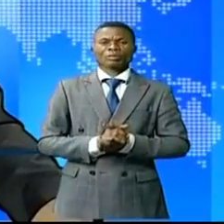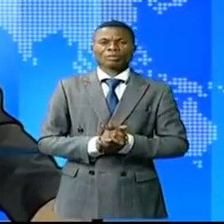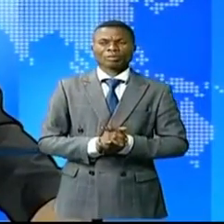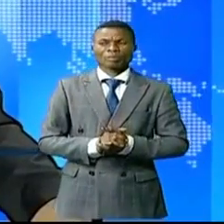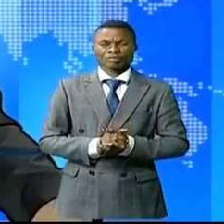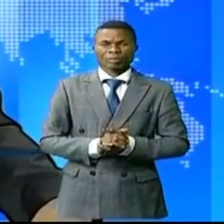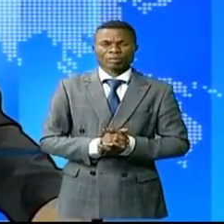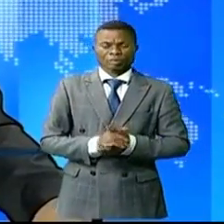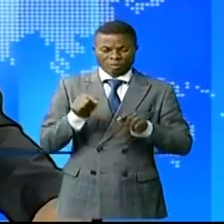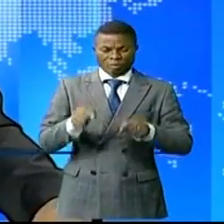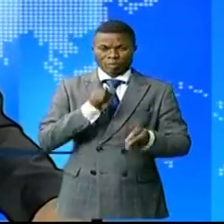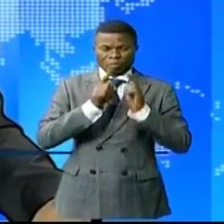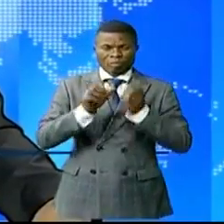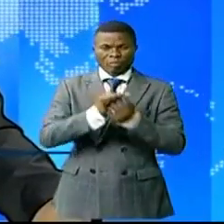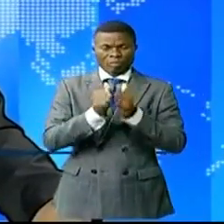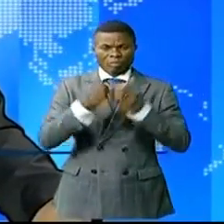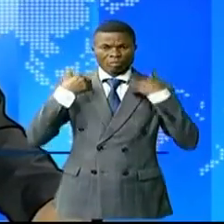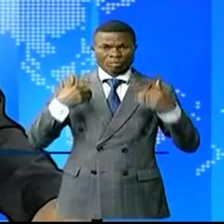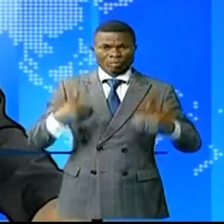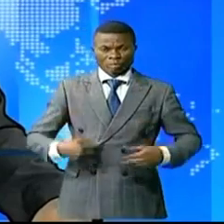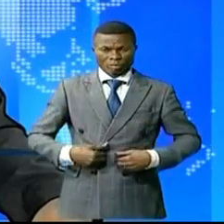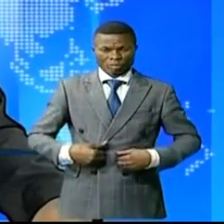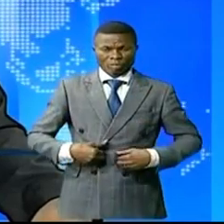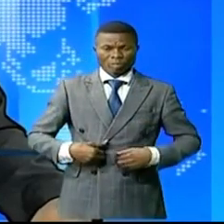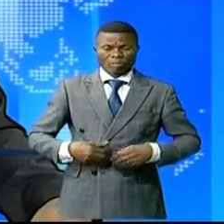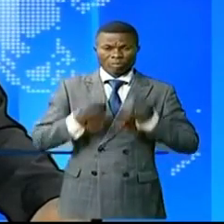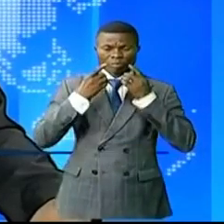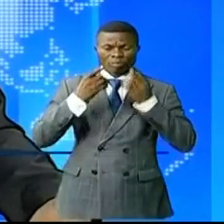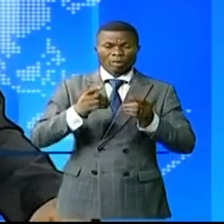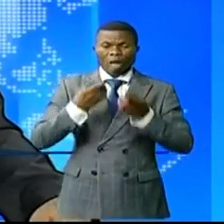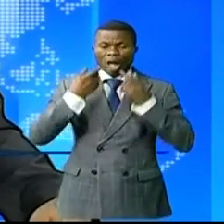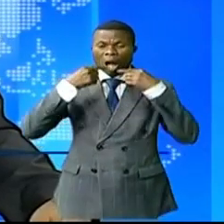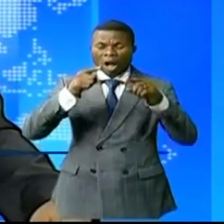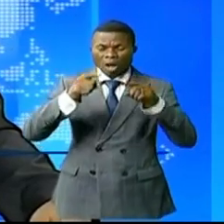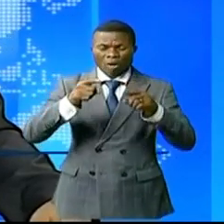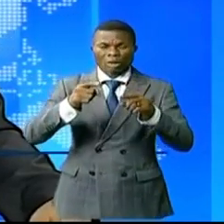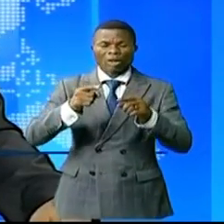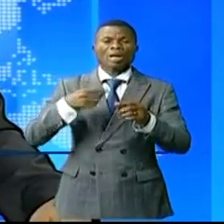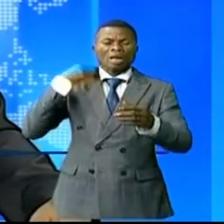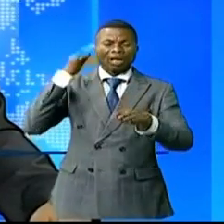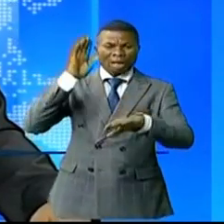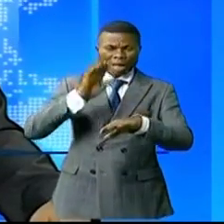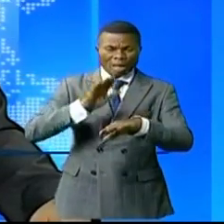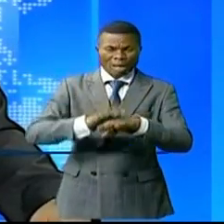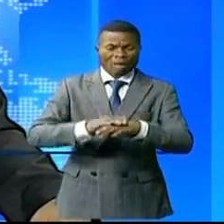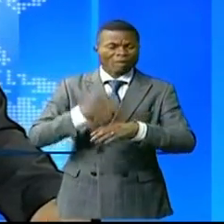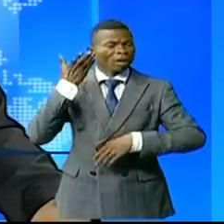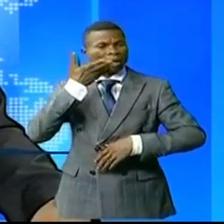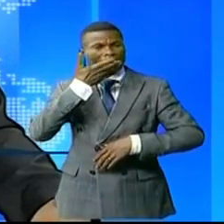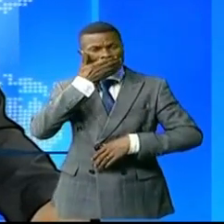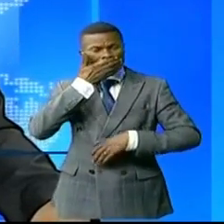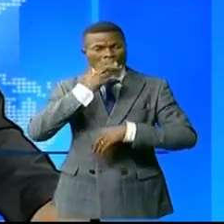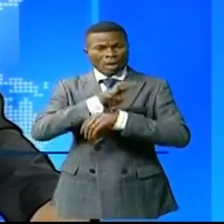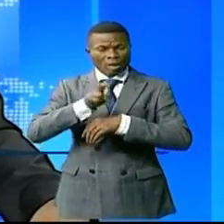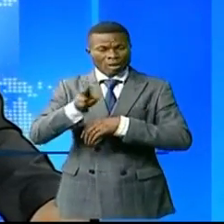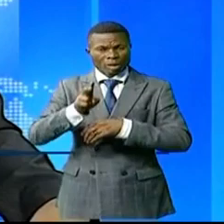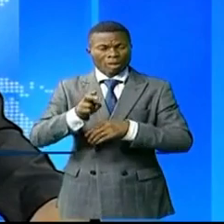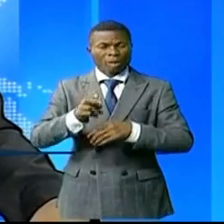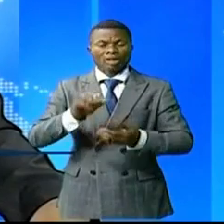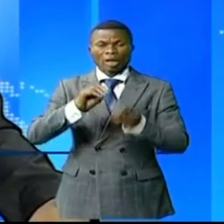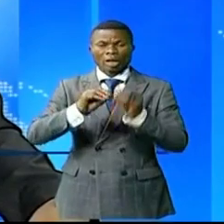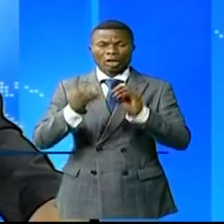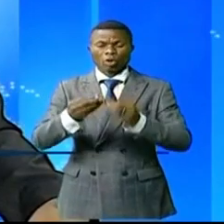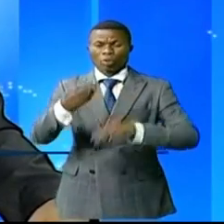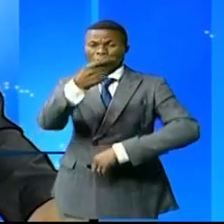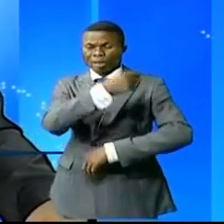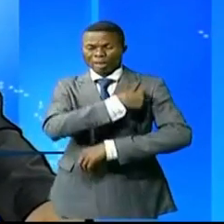On va parler santé. Depuis la déclaration de l'épidémie de la COVID-19 le 10 mars 2020, les niveaux de vaccination restent